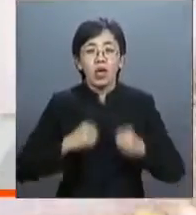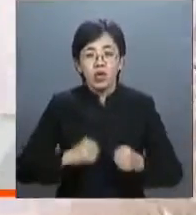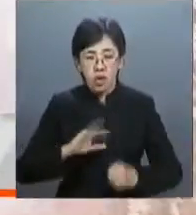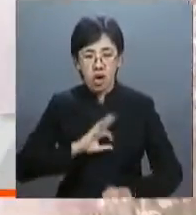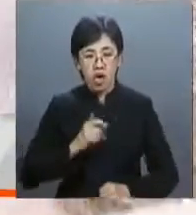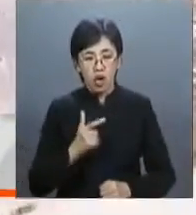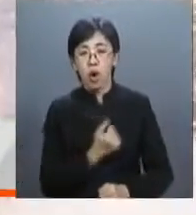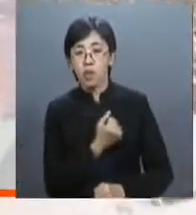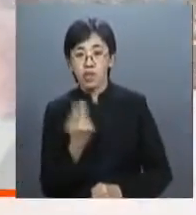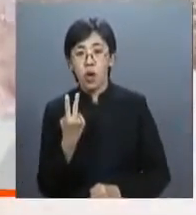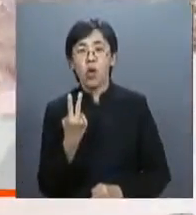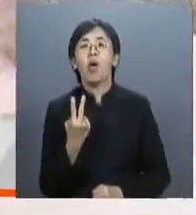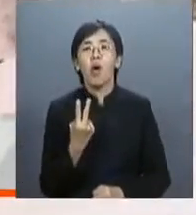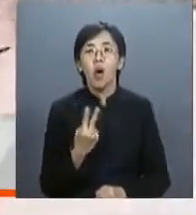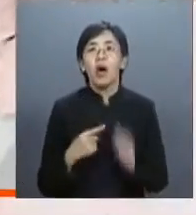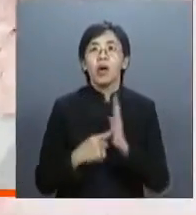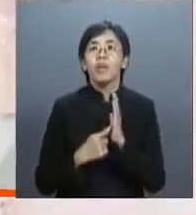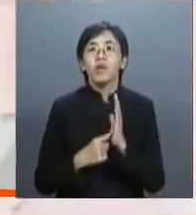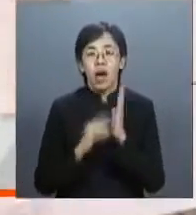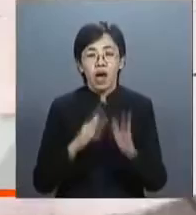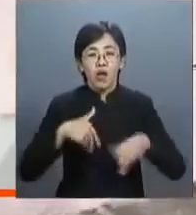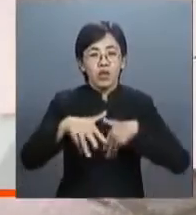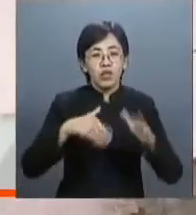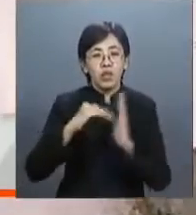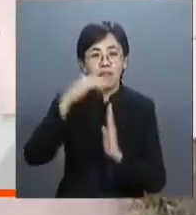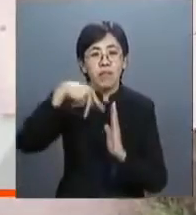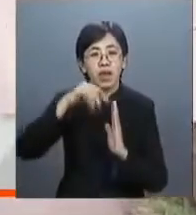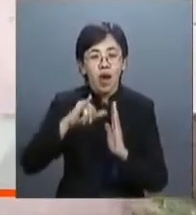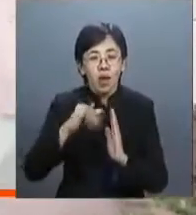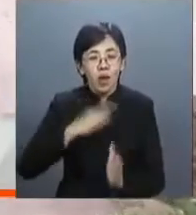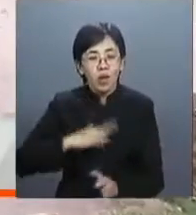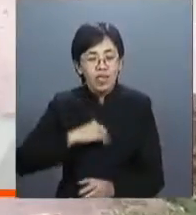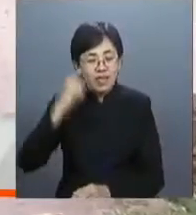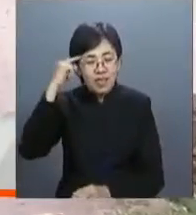ได้นั่นจึงเป็นสิ่งที่จุดประกายความหวังของคนจังหวัดนี้